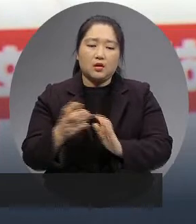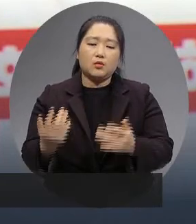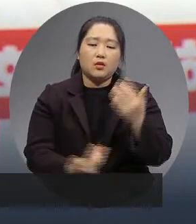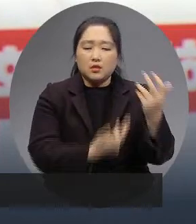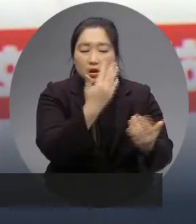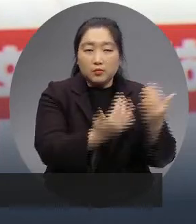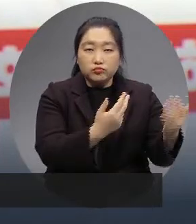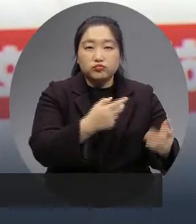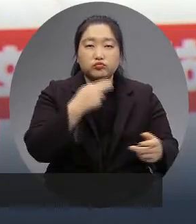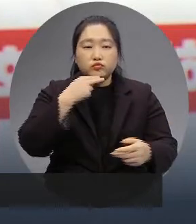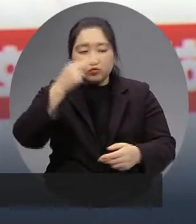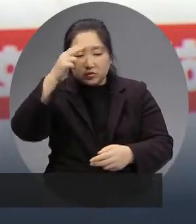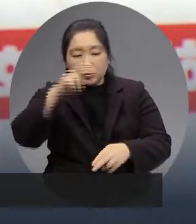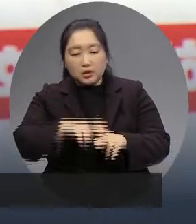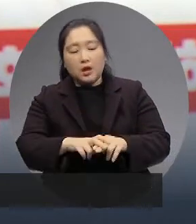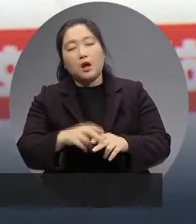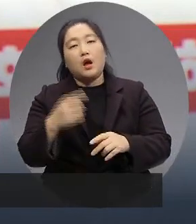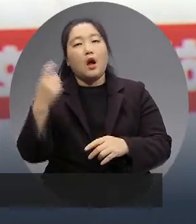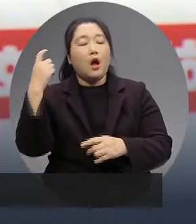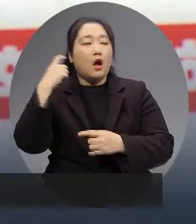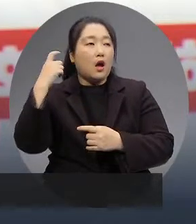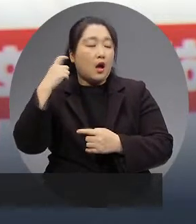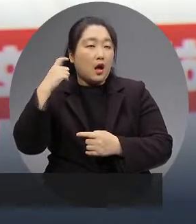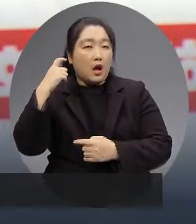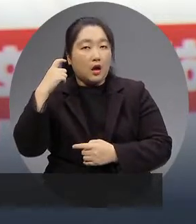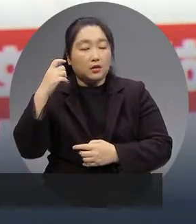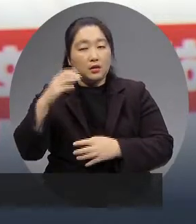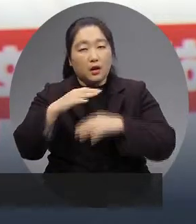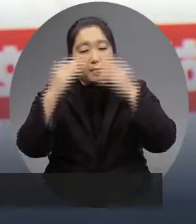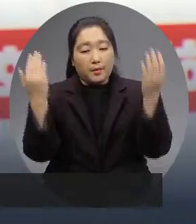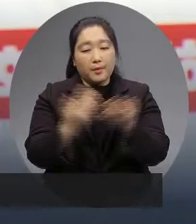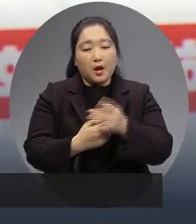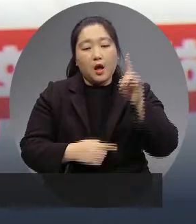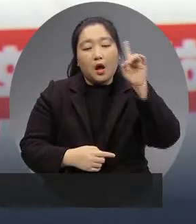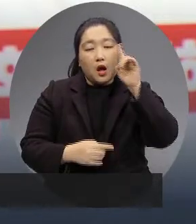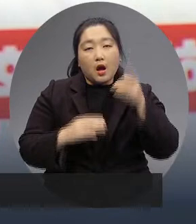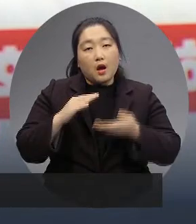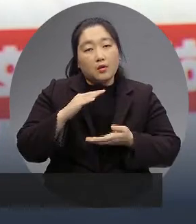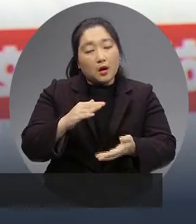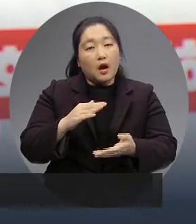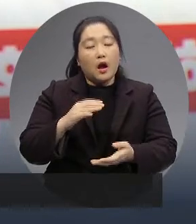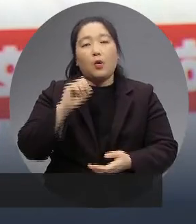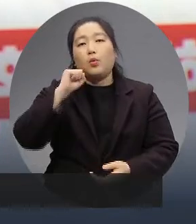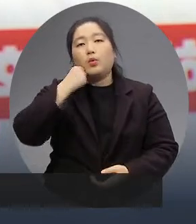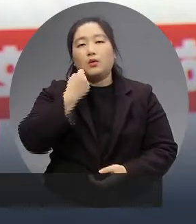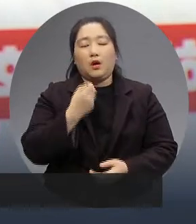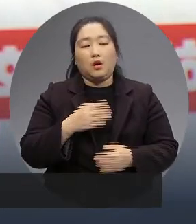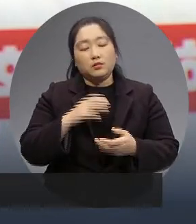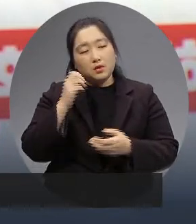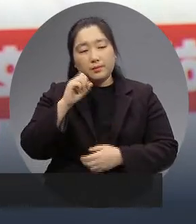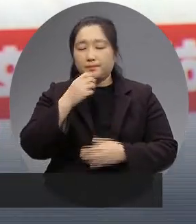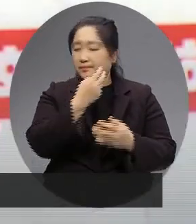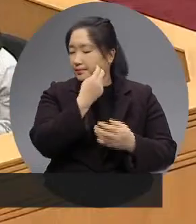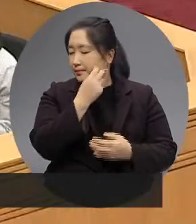뭐 술자리도 있는데 정말 많은 얘기를 들었는데 참 드릴 말씀이